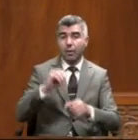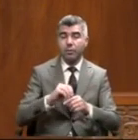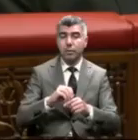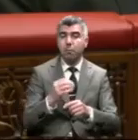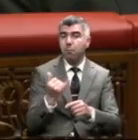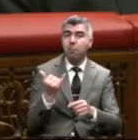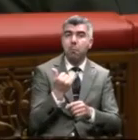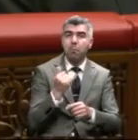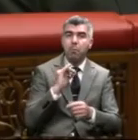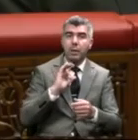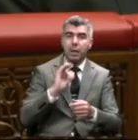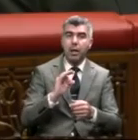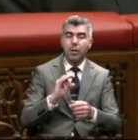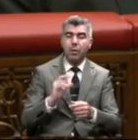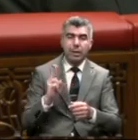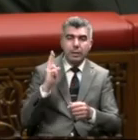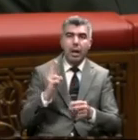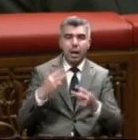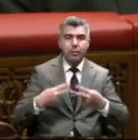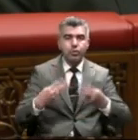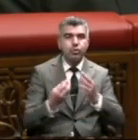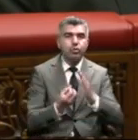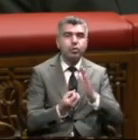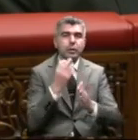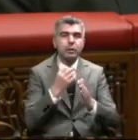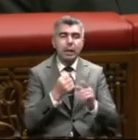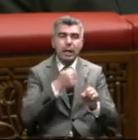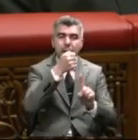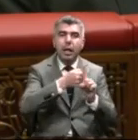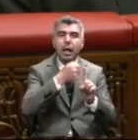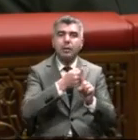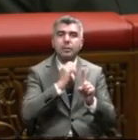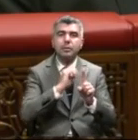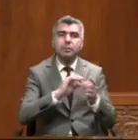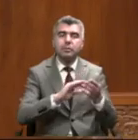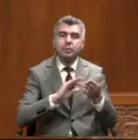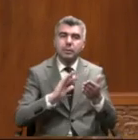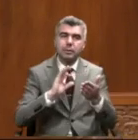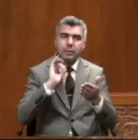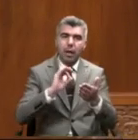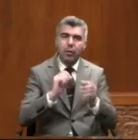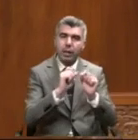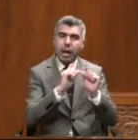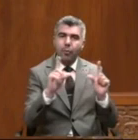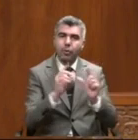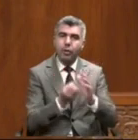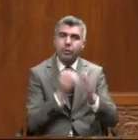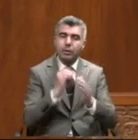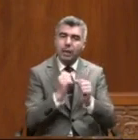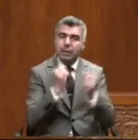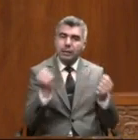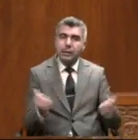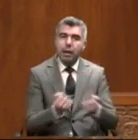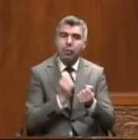على اطلاق جيل جديد من الاصلاحات في اطار نموذج تنموي جديد